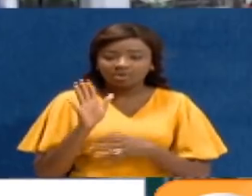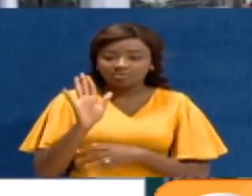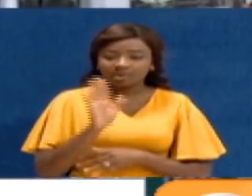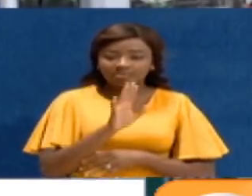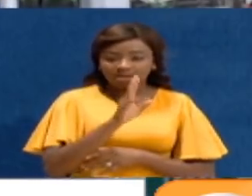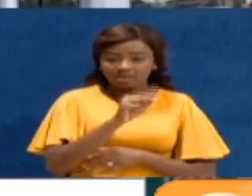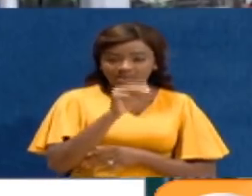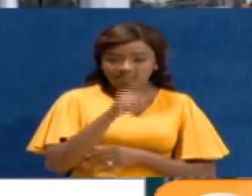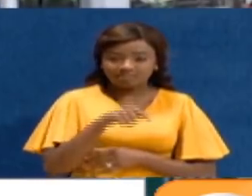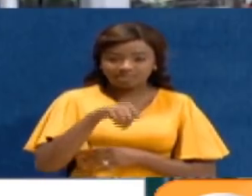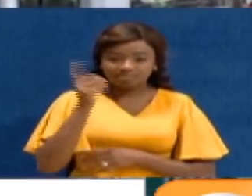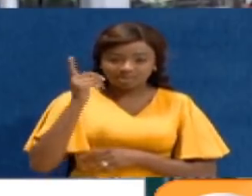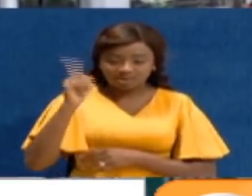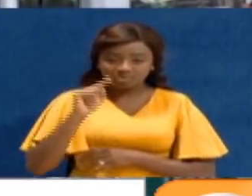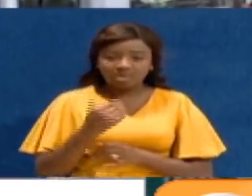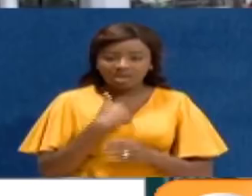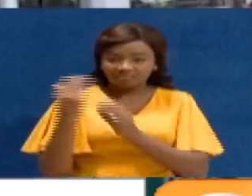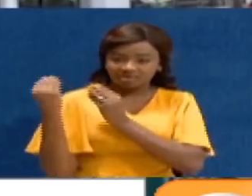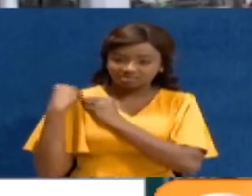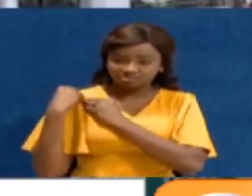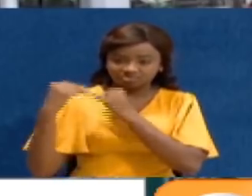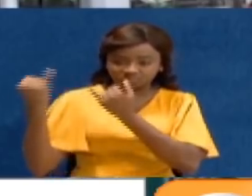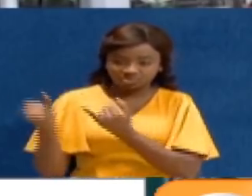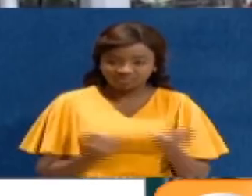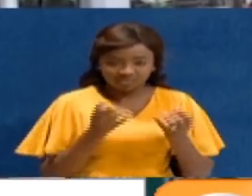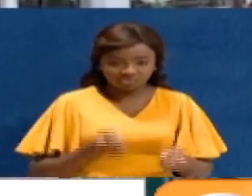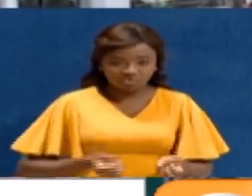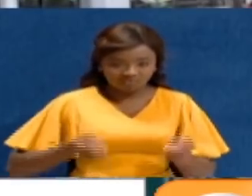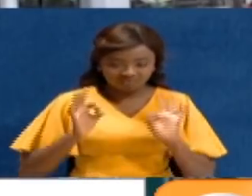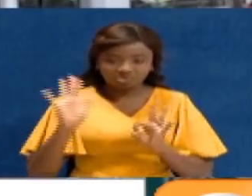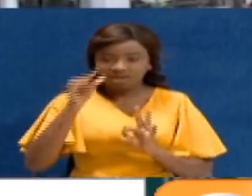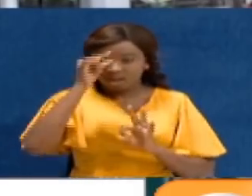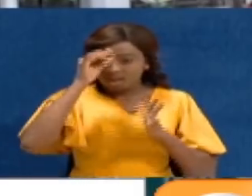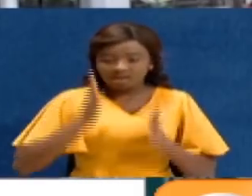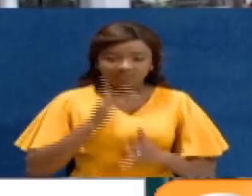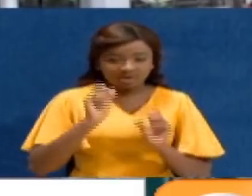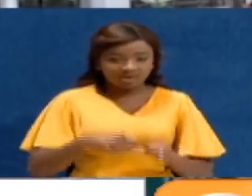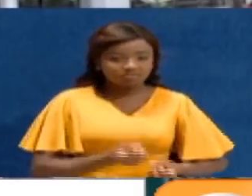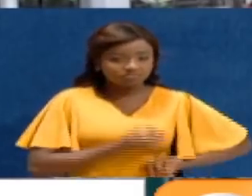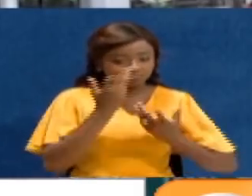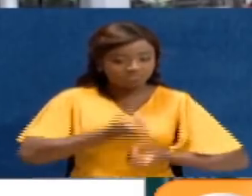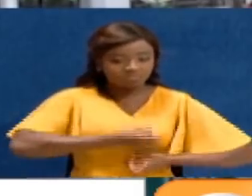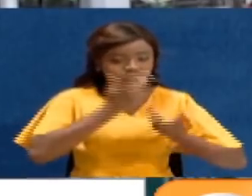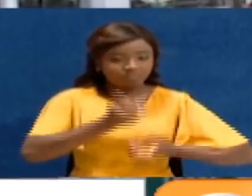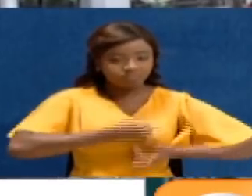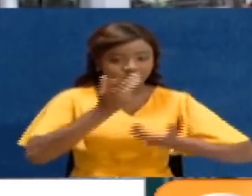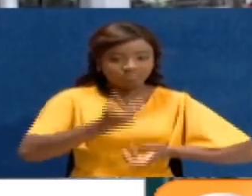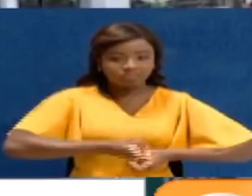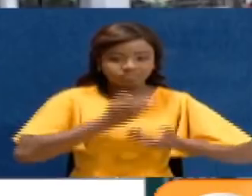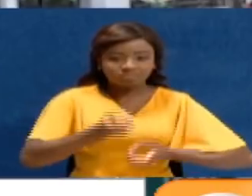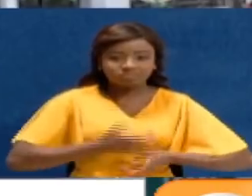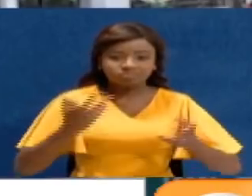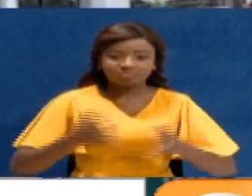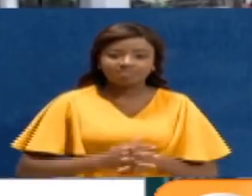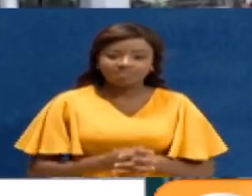Nairobi anakabiliwa na jukumu la kumwalika rasmi gavana Mike Sonko ili kujieleza na kukabiliana na madai manne ya utumizi